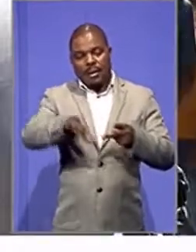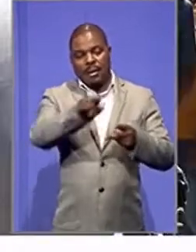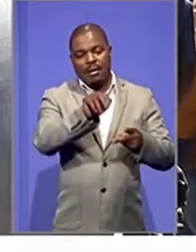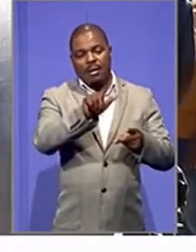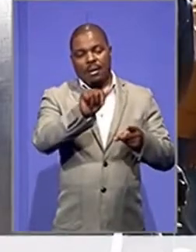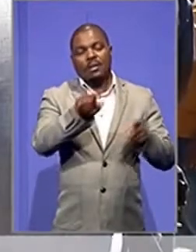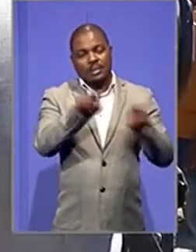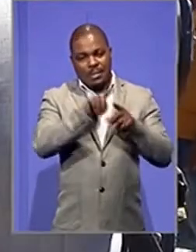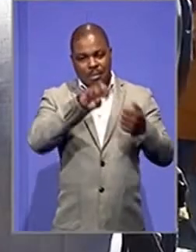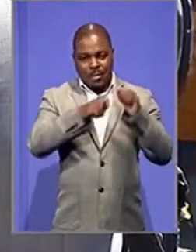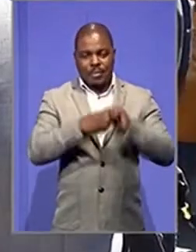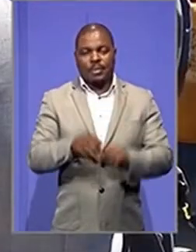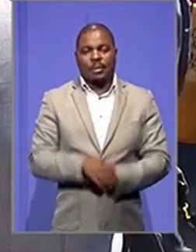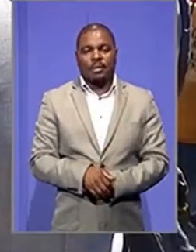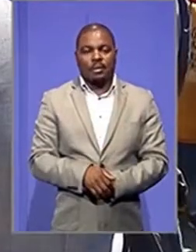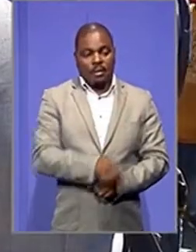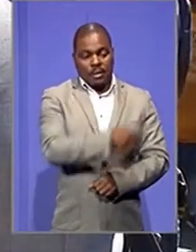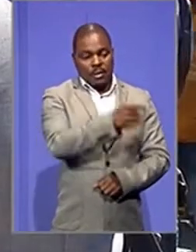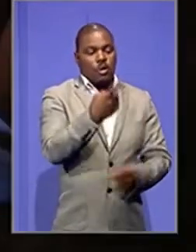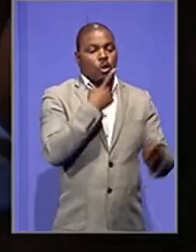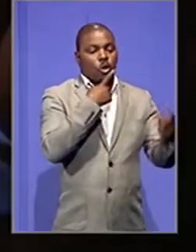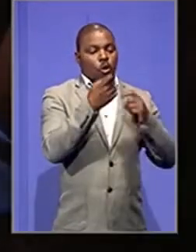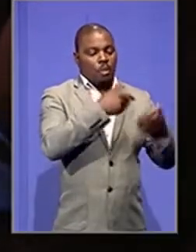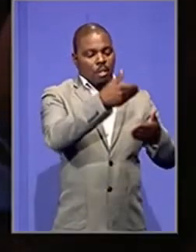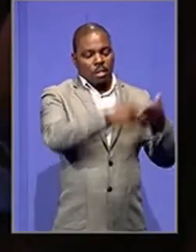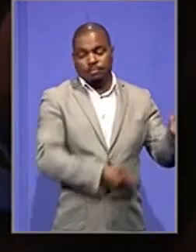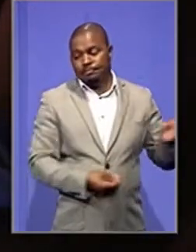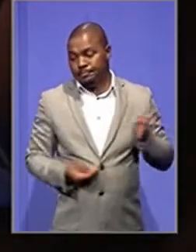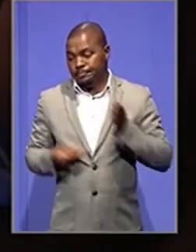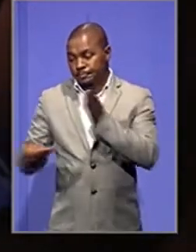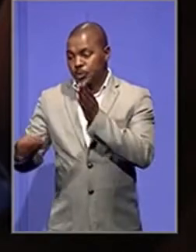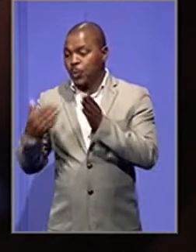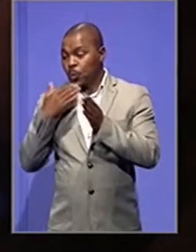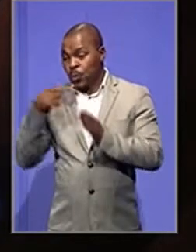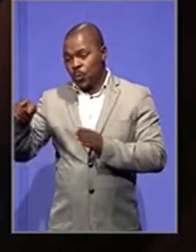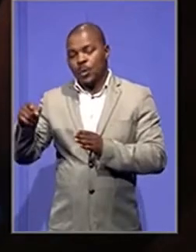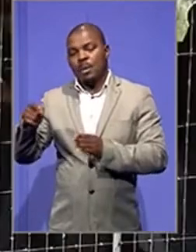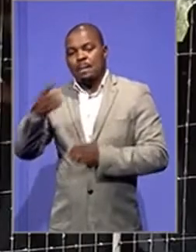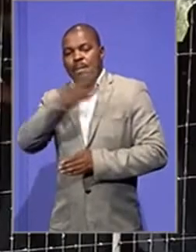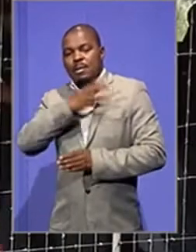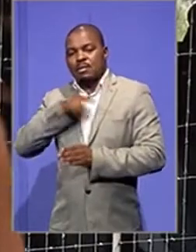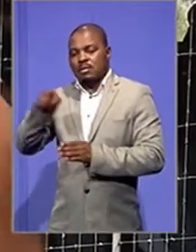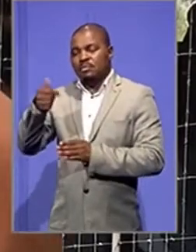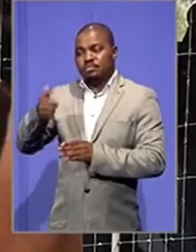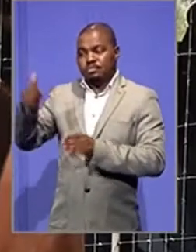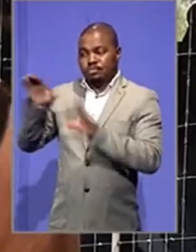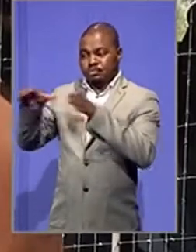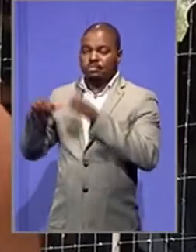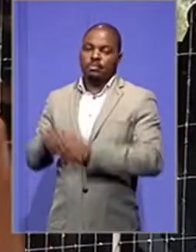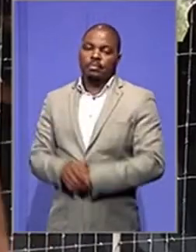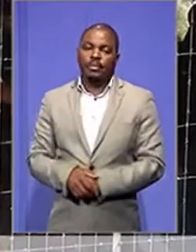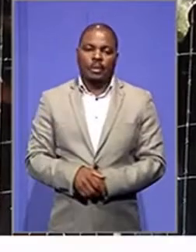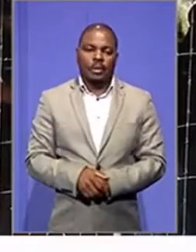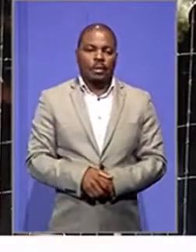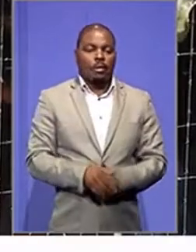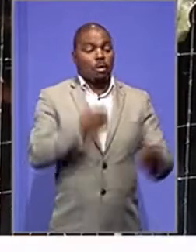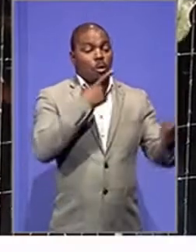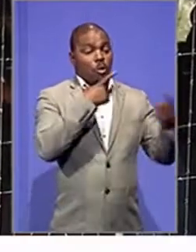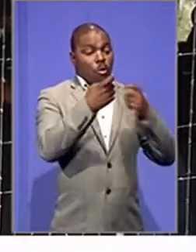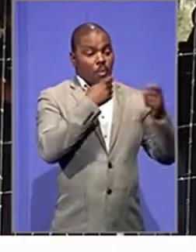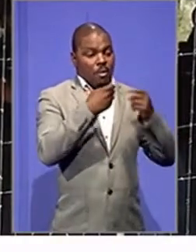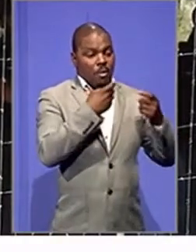municipality. Liki e fane ka lengolo la ditletlebo ho bolaodi ba Sedibeng Water. Re amogetse memorandum